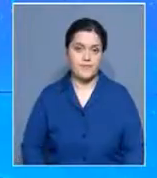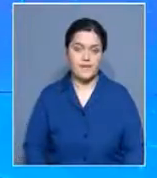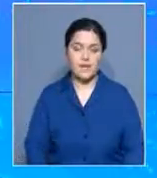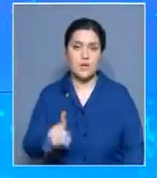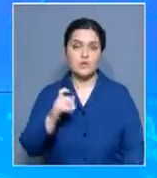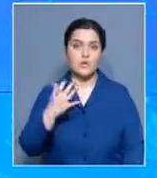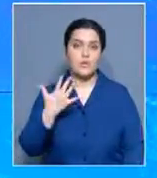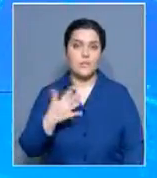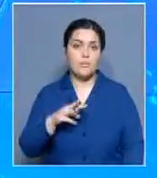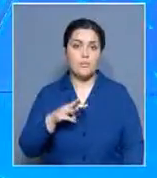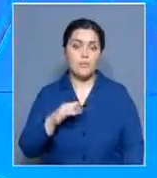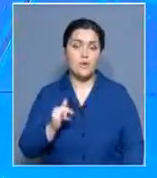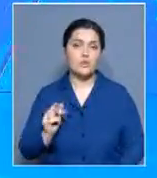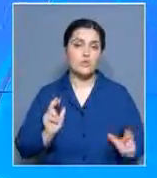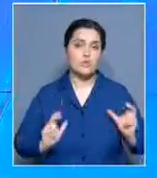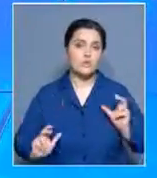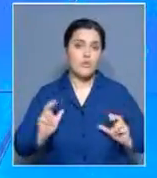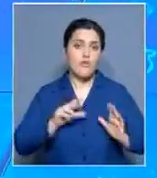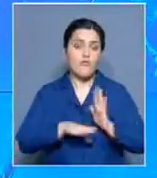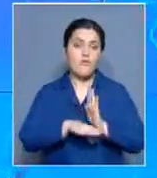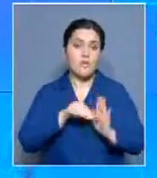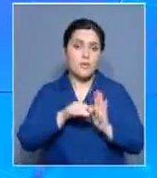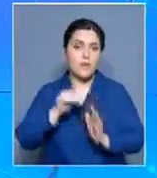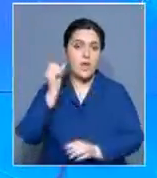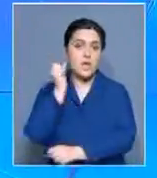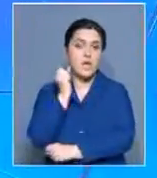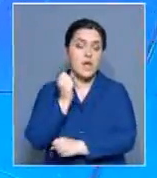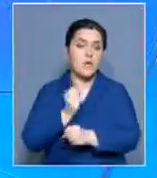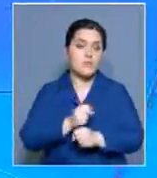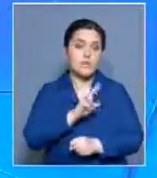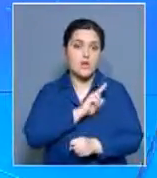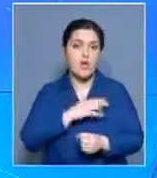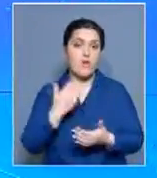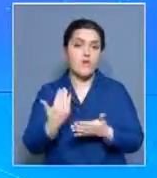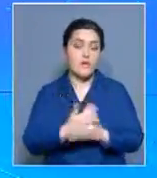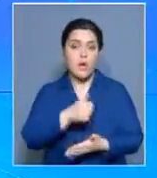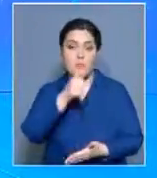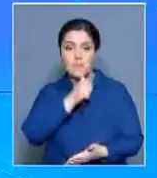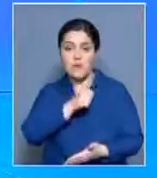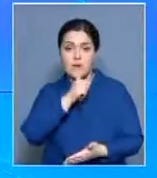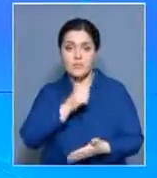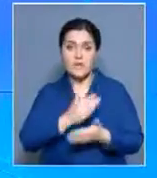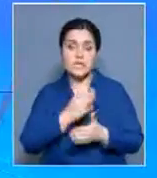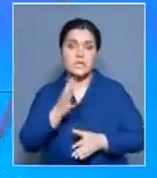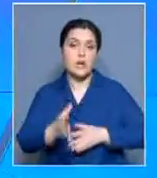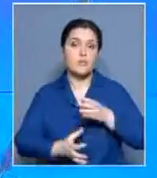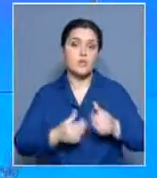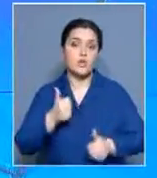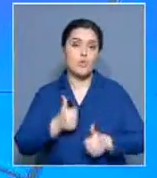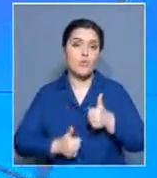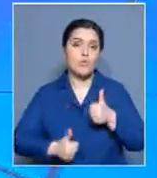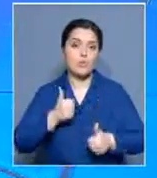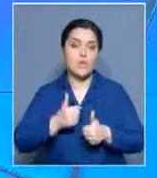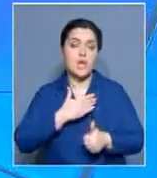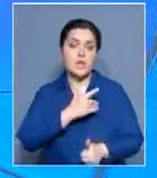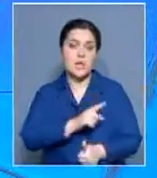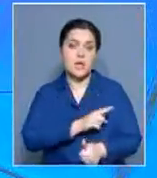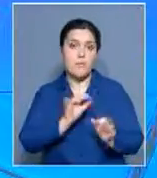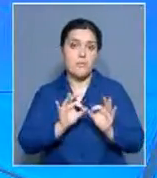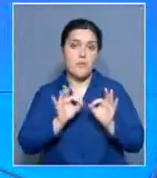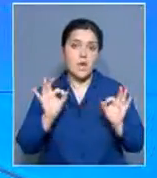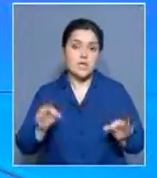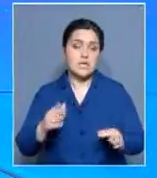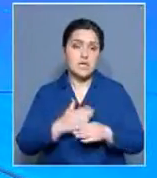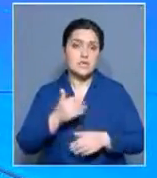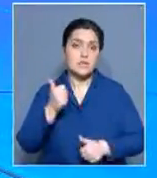Больше 150 мангыстауских студентов, выбравших рабочие профессии, вновь попробовали свои силы в международном конкурсе профессионального мастерства.